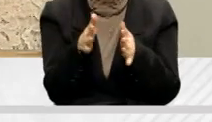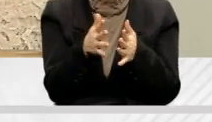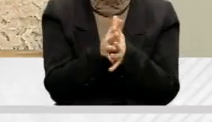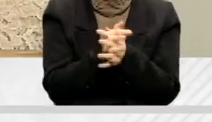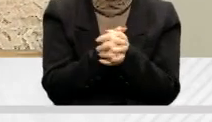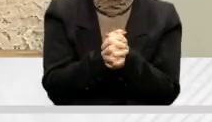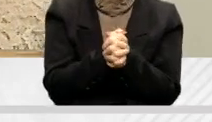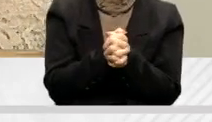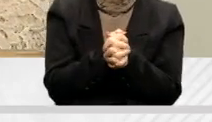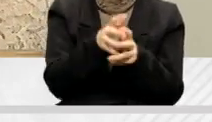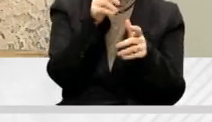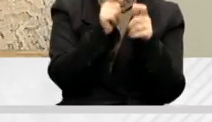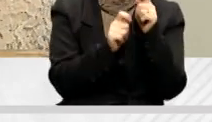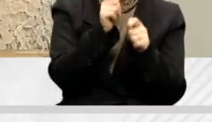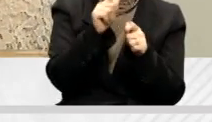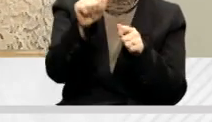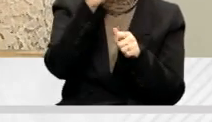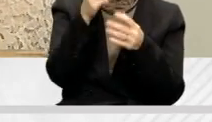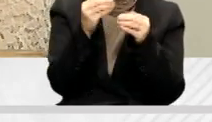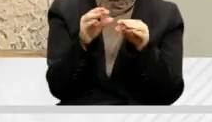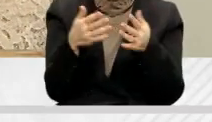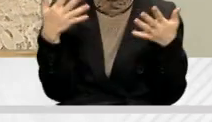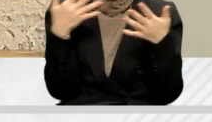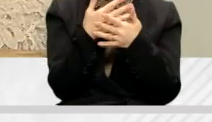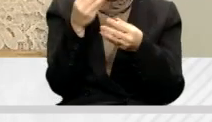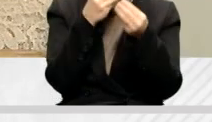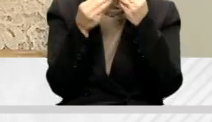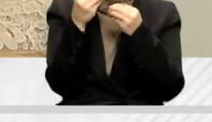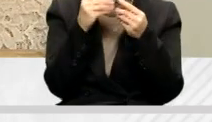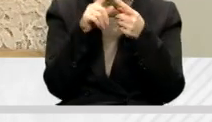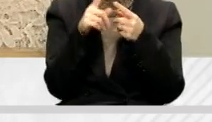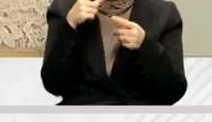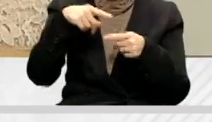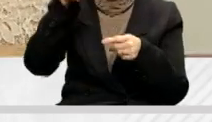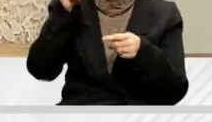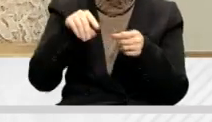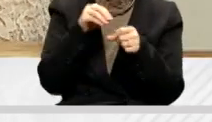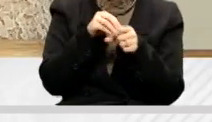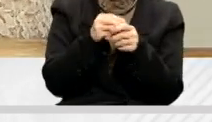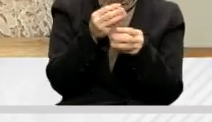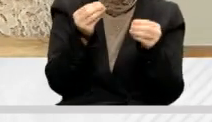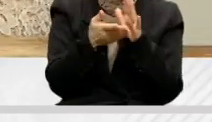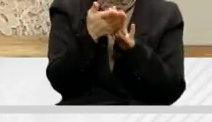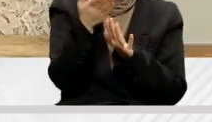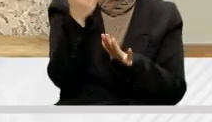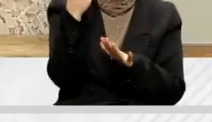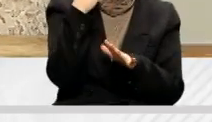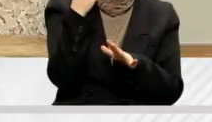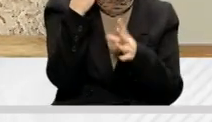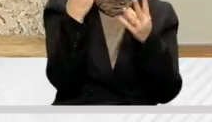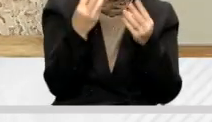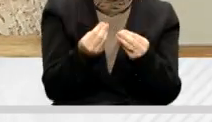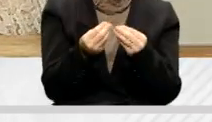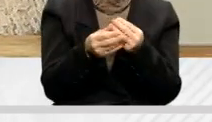da değerlendirebilirsiniz. Akşam yemeği menüsünde ve gün içerisinde şeker, yoğun karbonhidrat içeriğine sahip olan